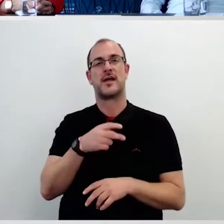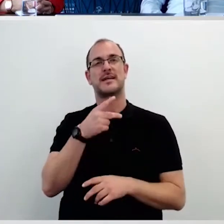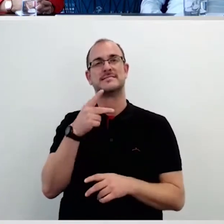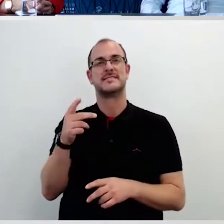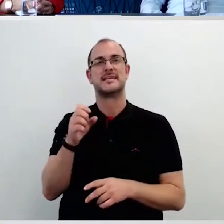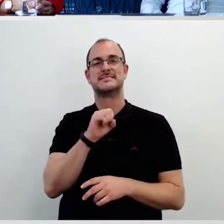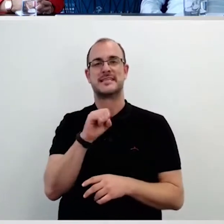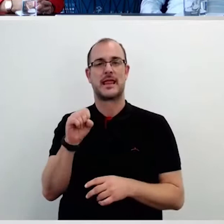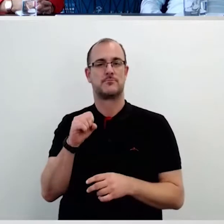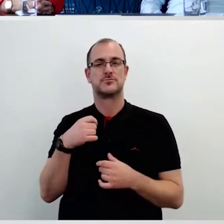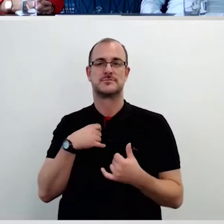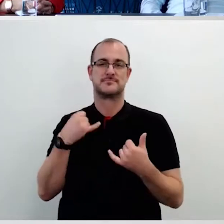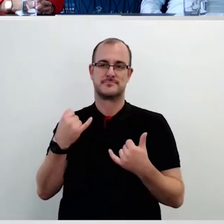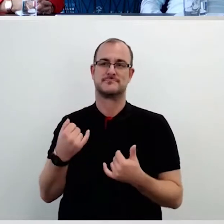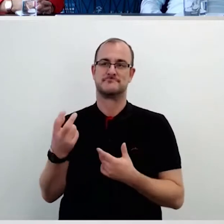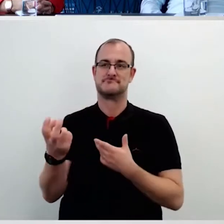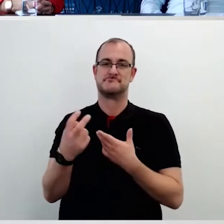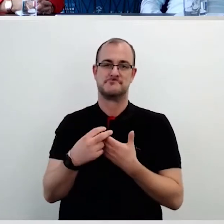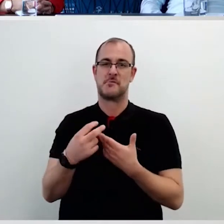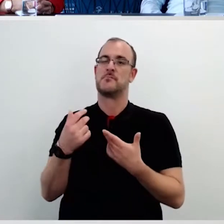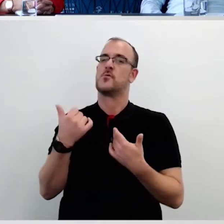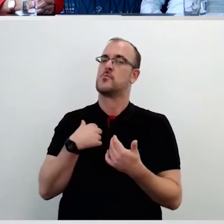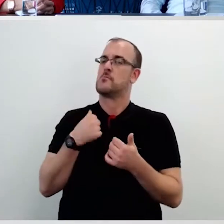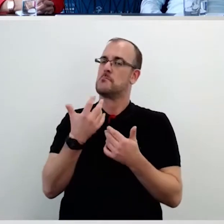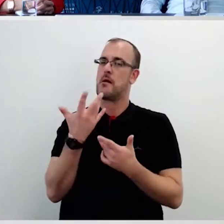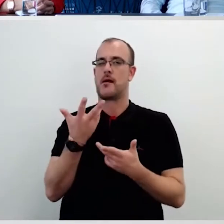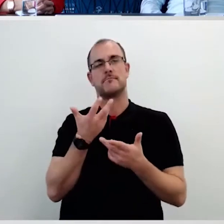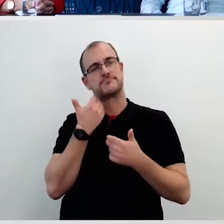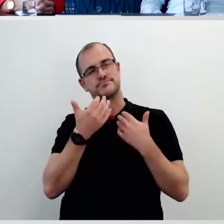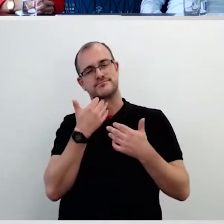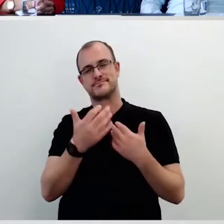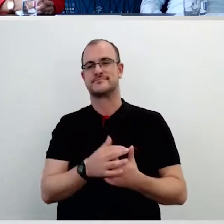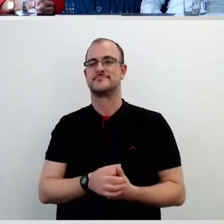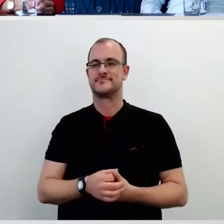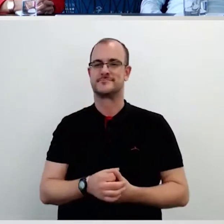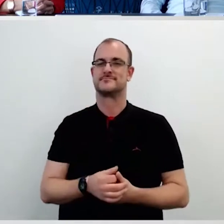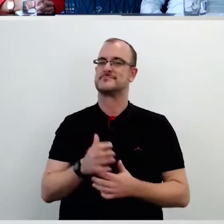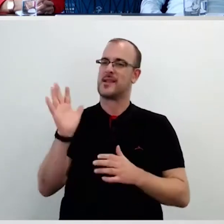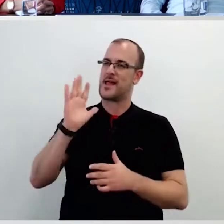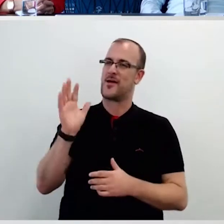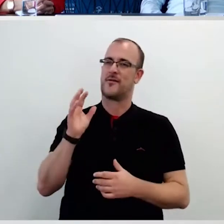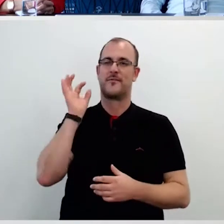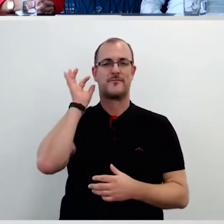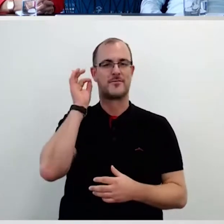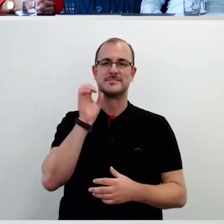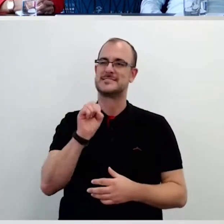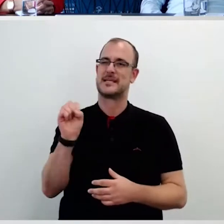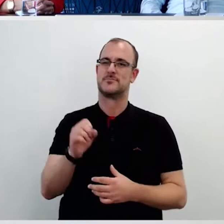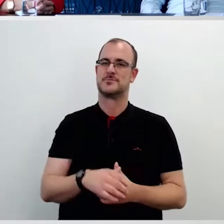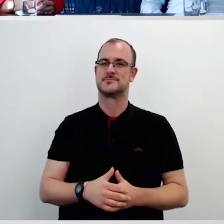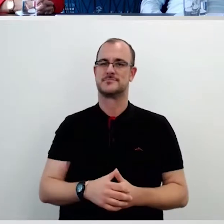Sinemus zugeschaltet ist und uns ein paar Einblicke geben wird. Hallo, Frau Sinemus.